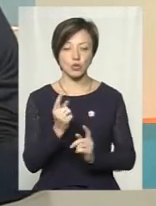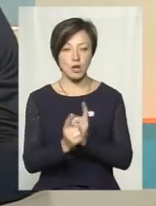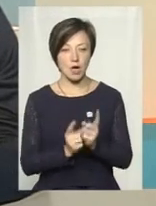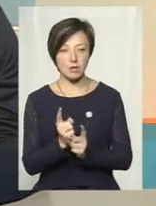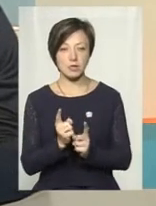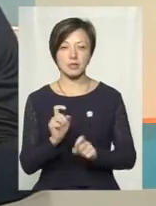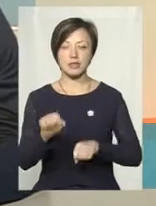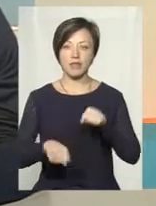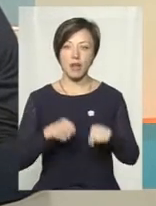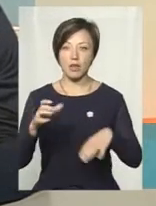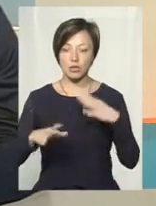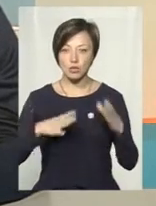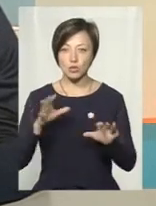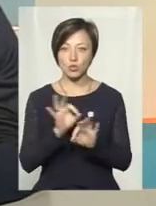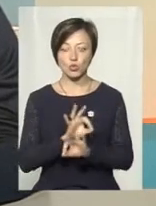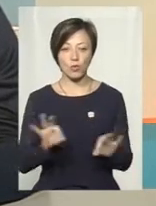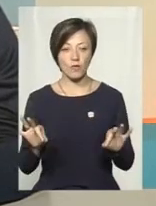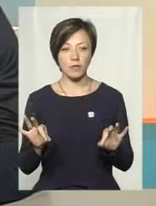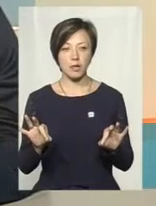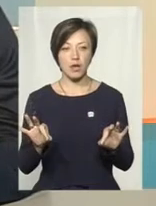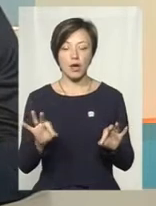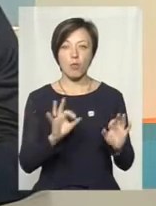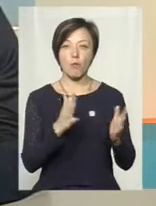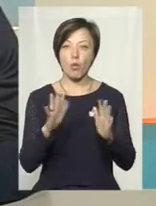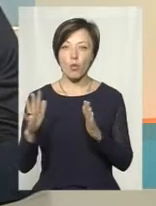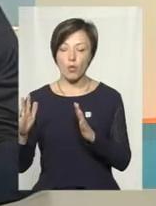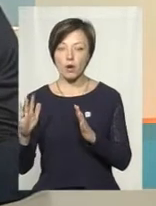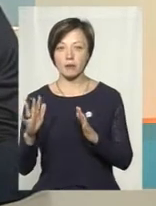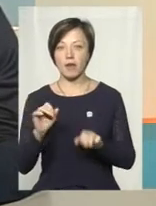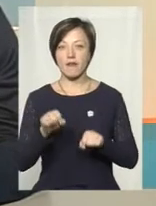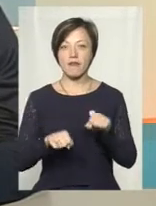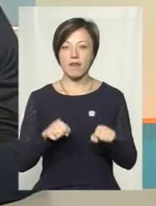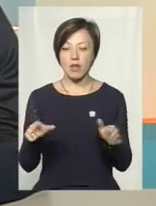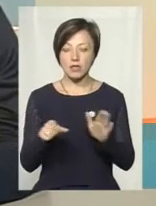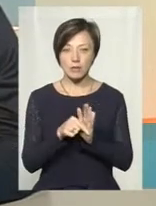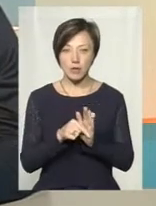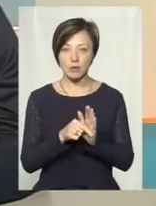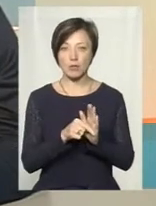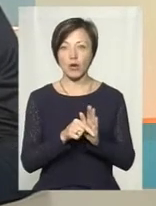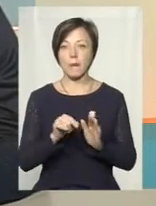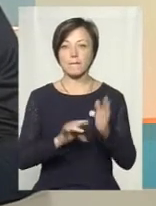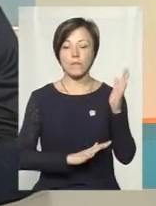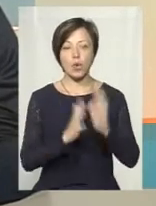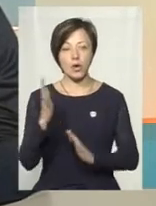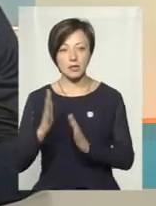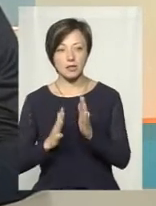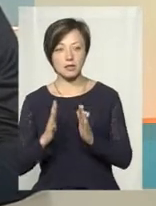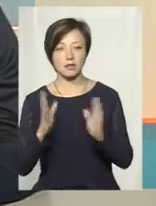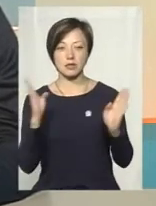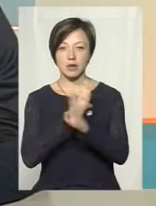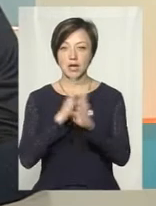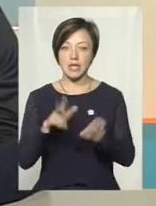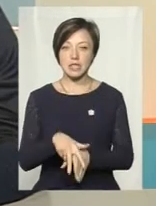з велотренажерами, з чудовими прогулянками, з велосипедами, прогулянками по лісі, з